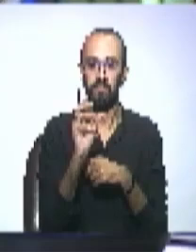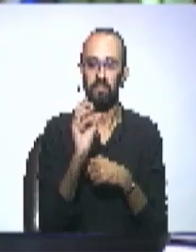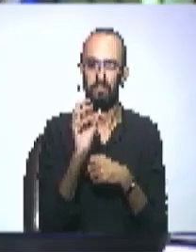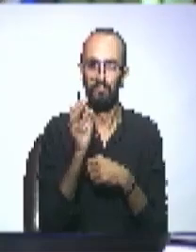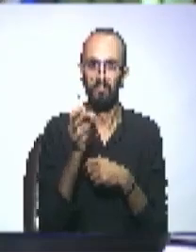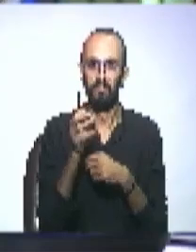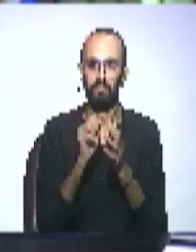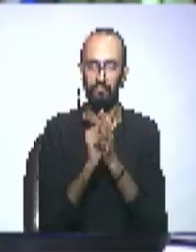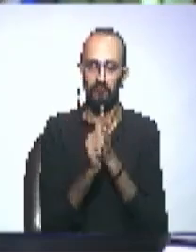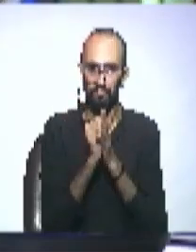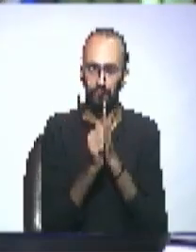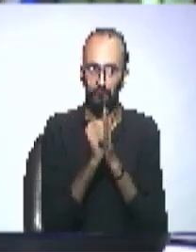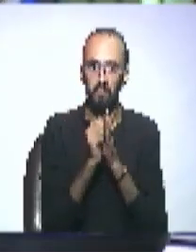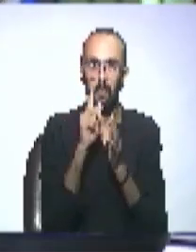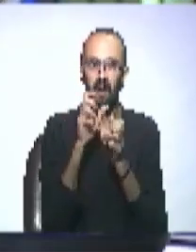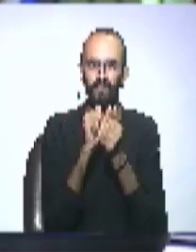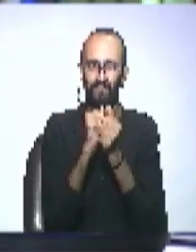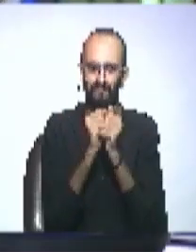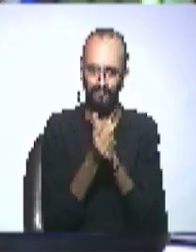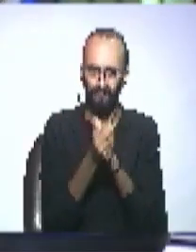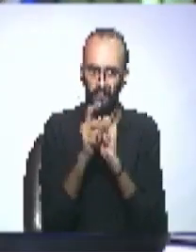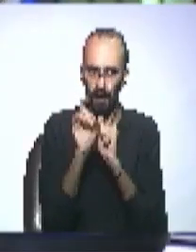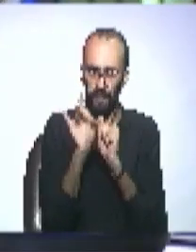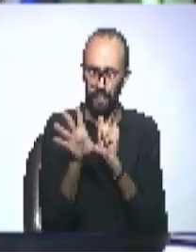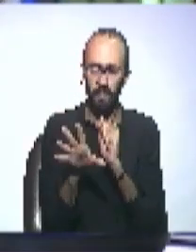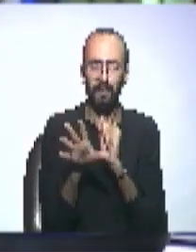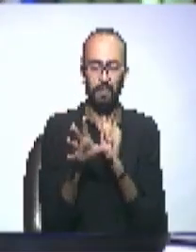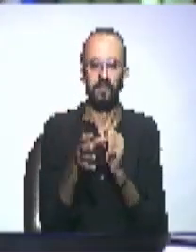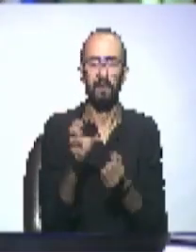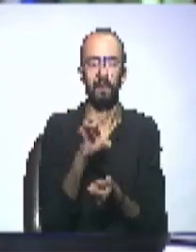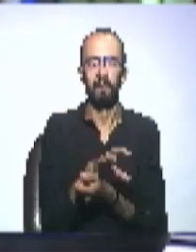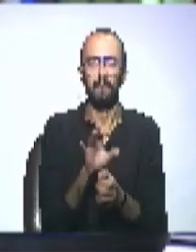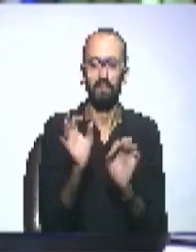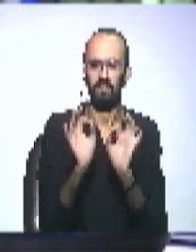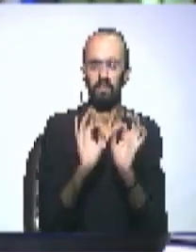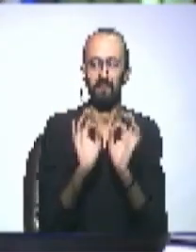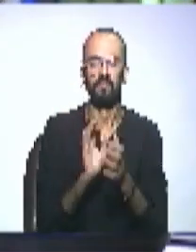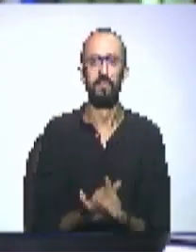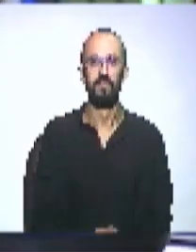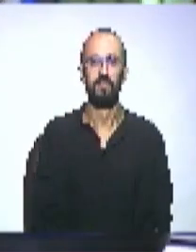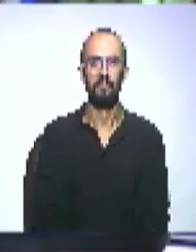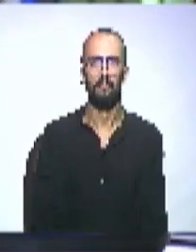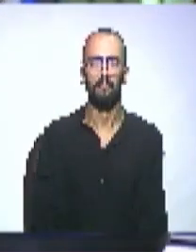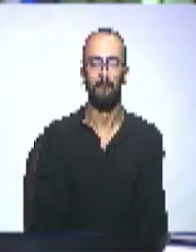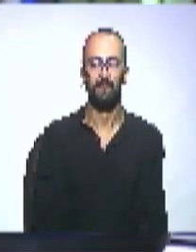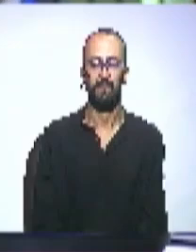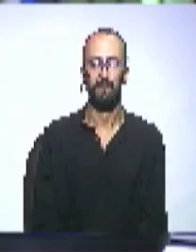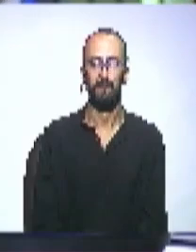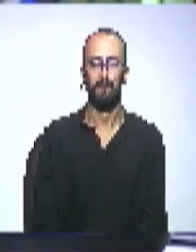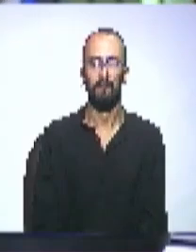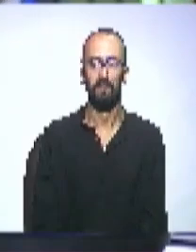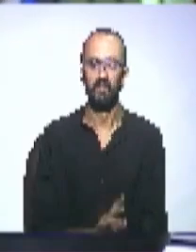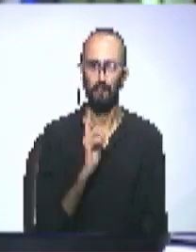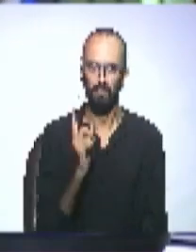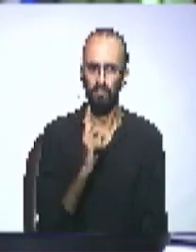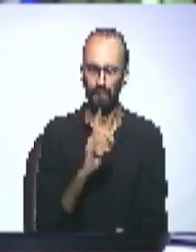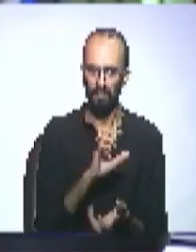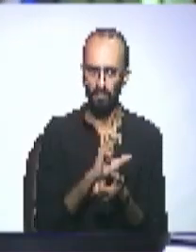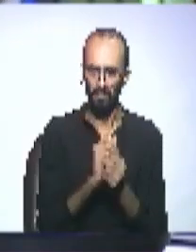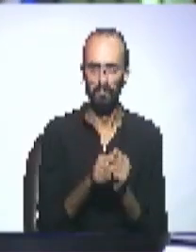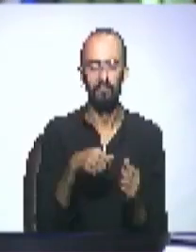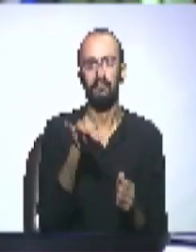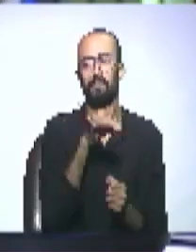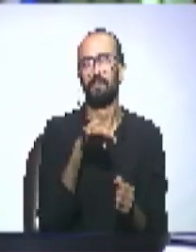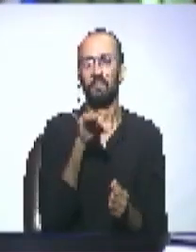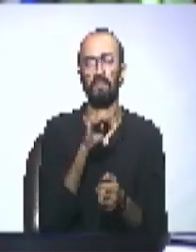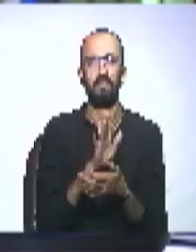مبشوره واخد ميتها واحطها معاها بالتقدير كده، يعني بالتقدير كويس، وبنفرم الكلام ده كله بنحط عليه التوابل،